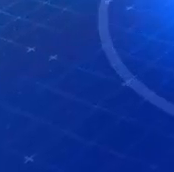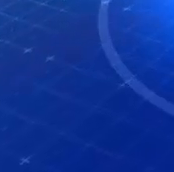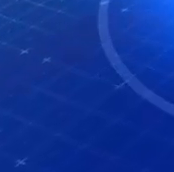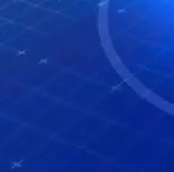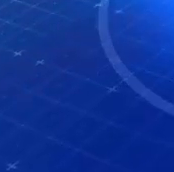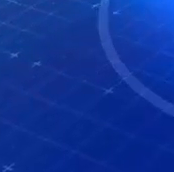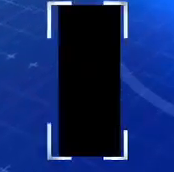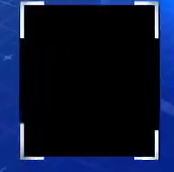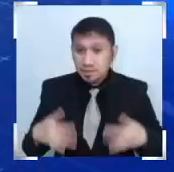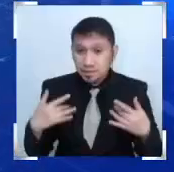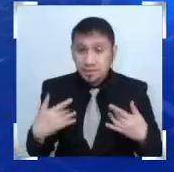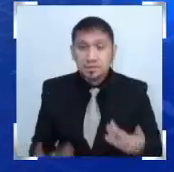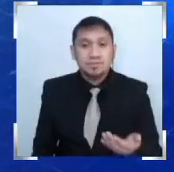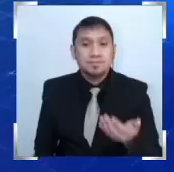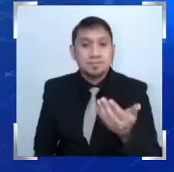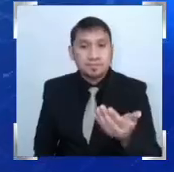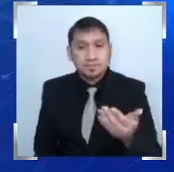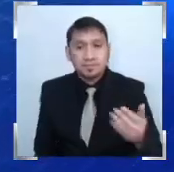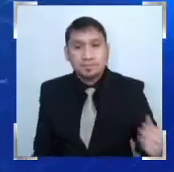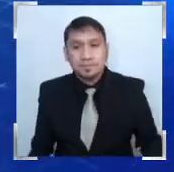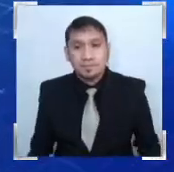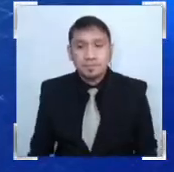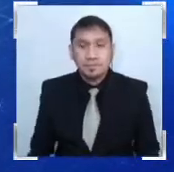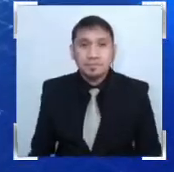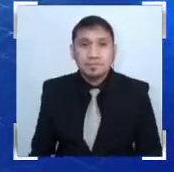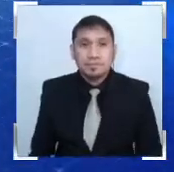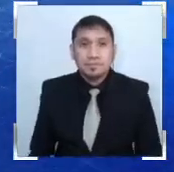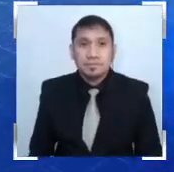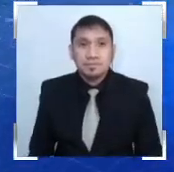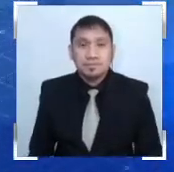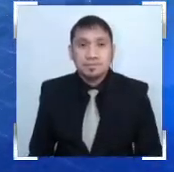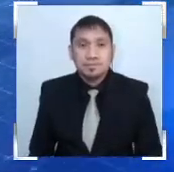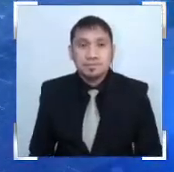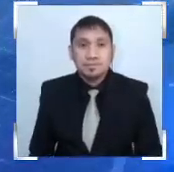Bermudez. Mai!